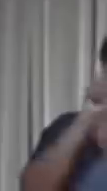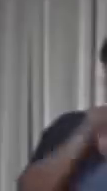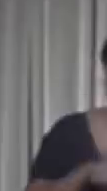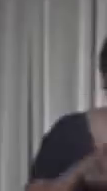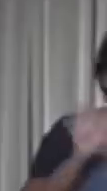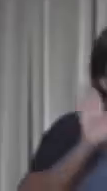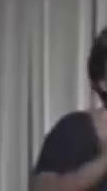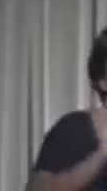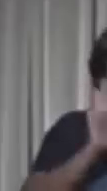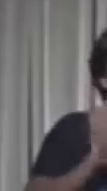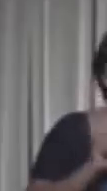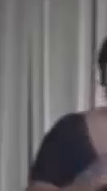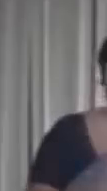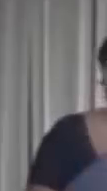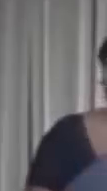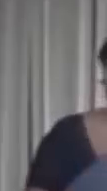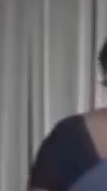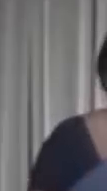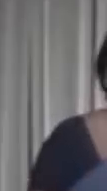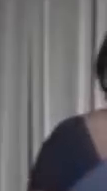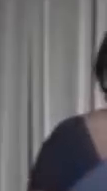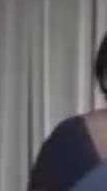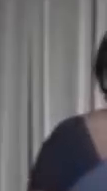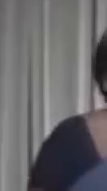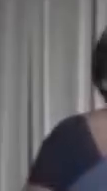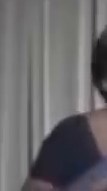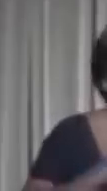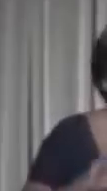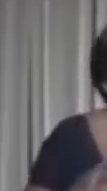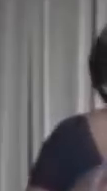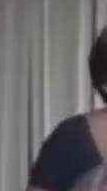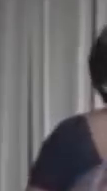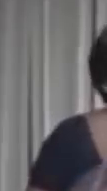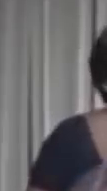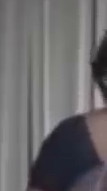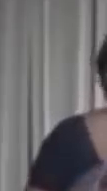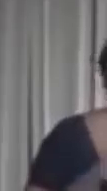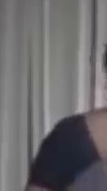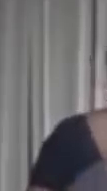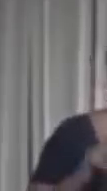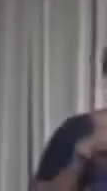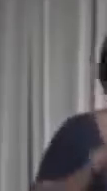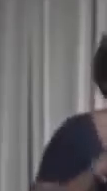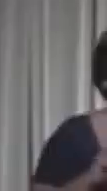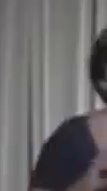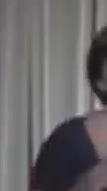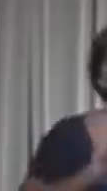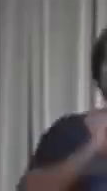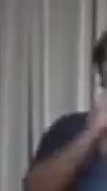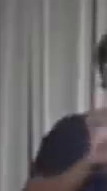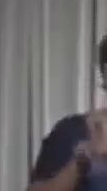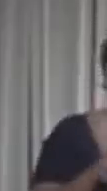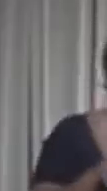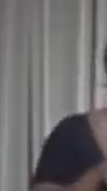உழைத்திருக்கிறார்கள். அதே போல இந்த நாட்டிலே ஒற்றுமையாக இந்த நாடு பொருளாதார ரீதியாக கட்டி எழுப்பப்பட வேண்டும் என்பதிலே மிக நிதானமாக கடந்த